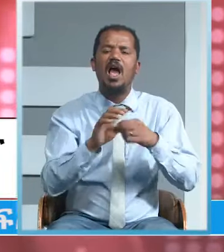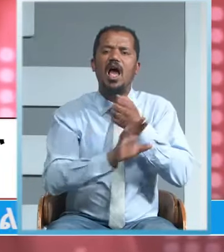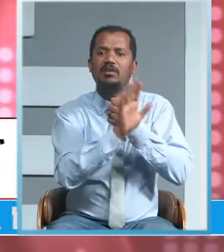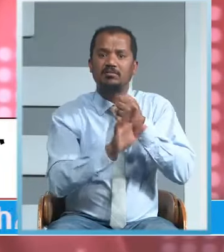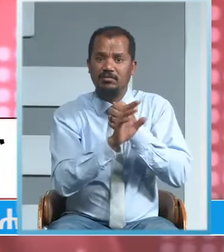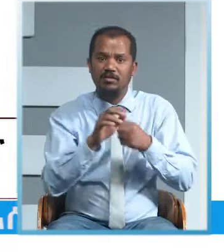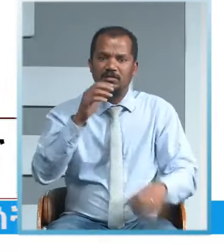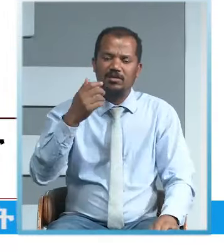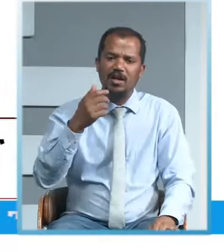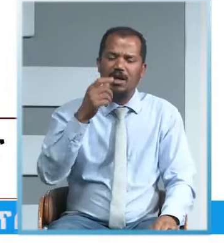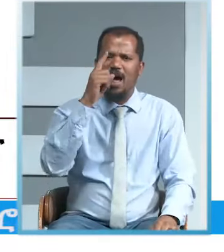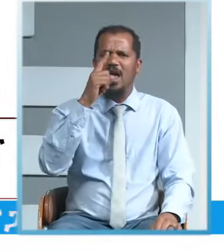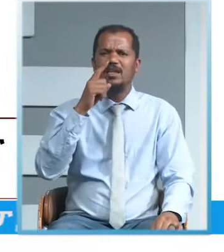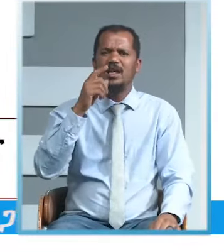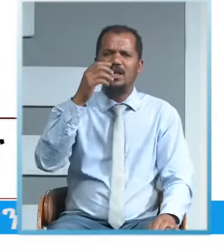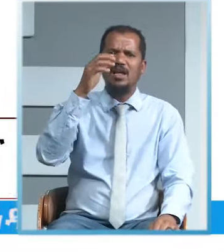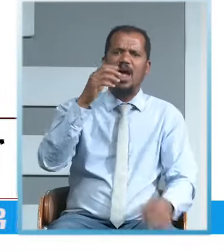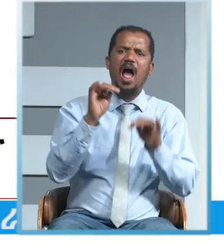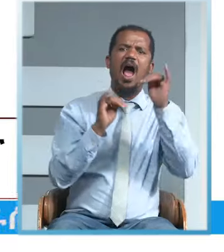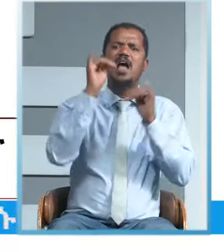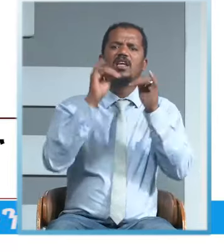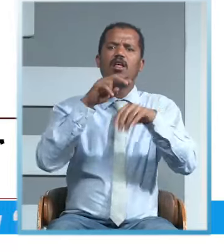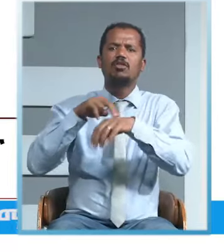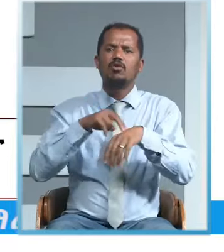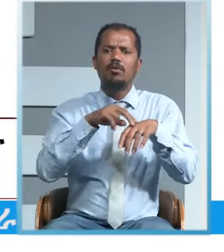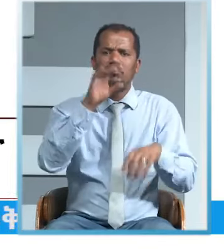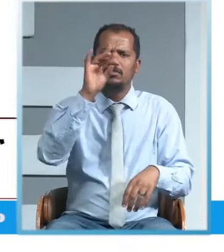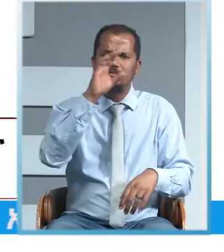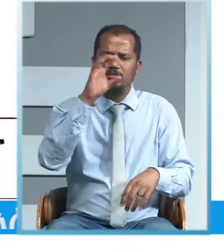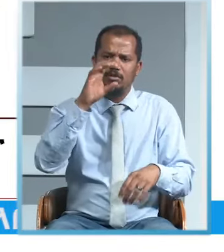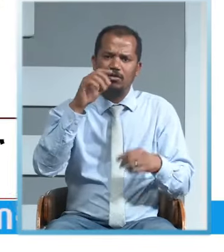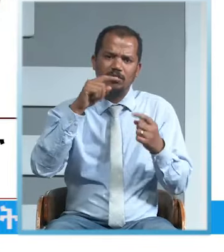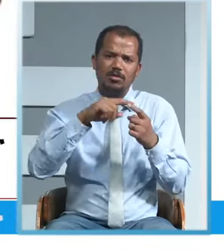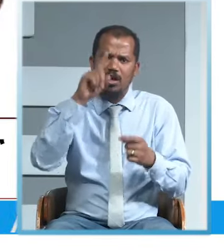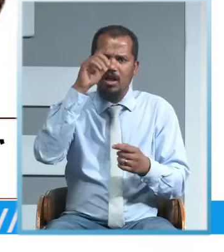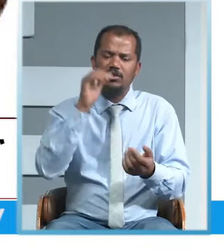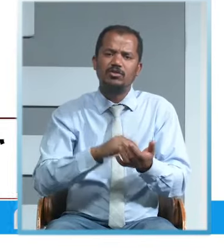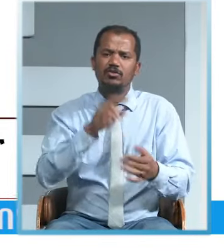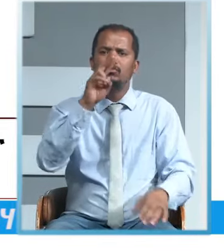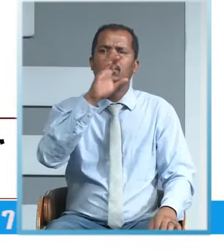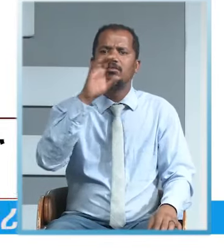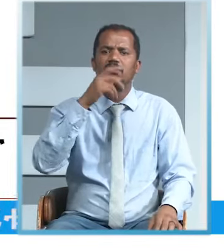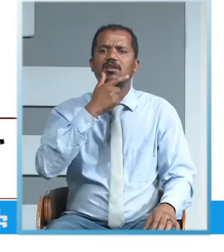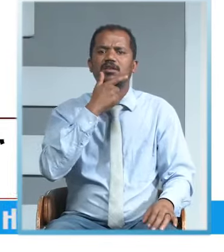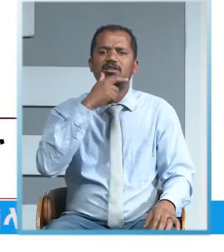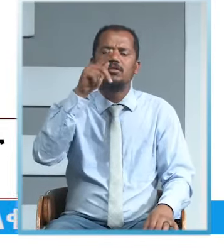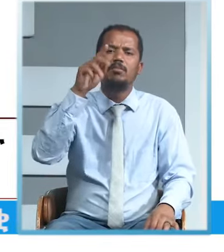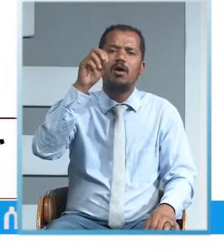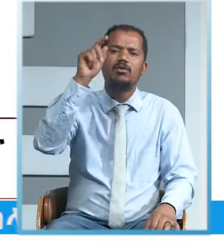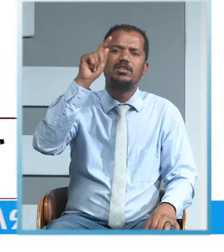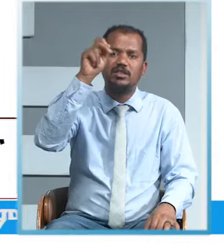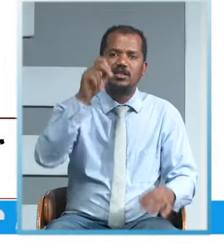ኤንድ ጋራልን በተባለ አጫራች ተቋም ከ800 እስከ 1200 የእንግሊዝ ፓውንድ ያወጣል